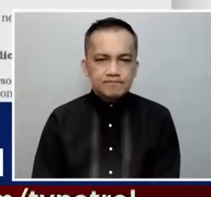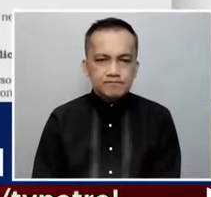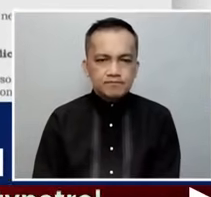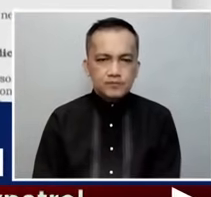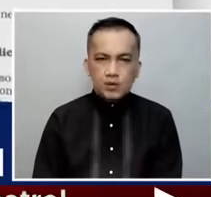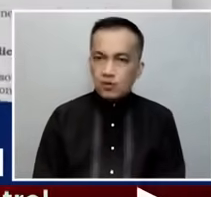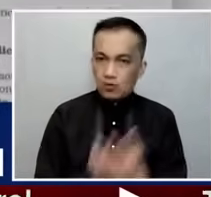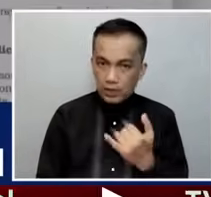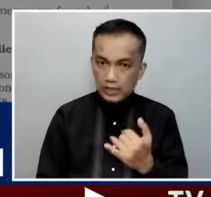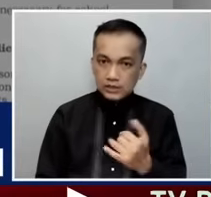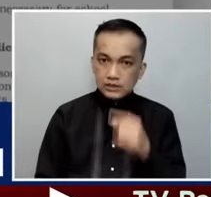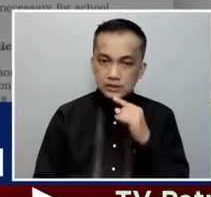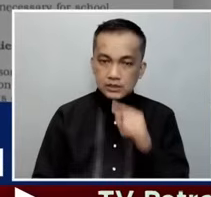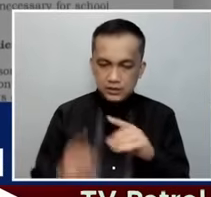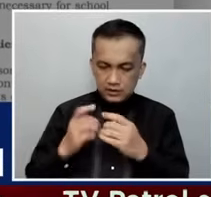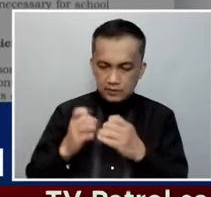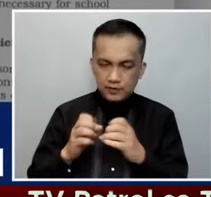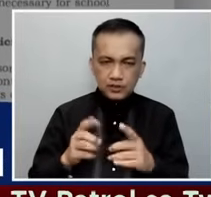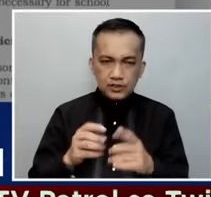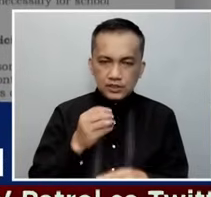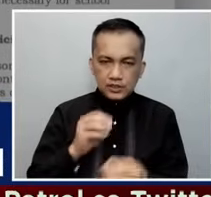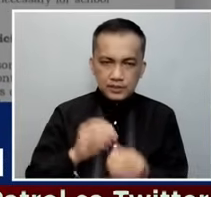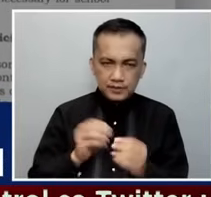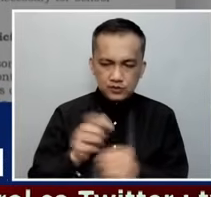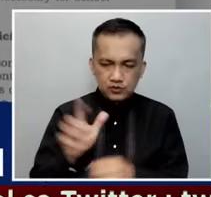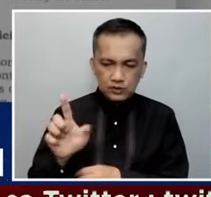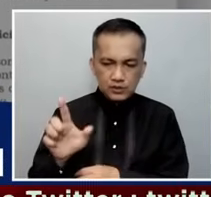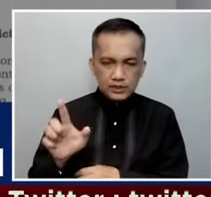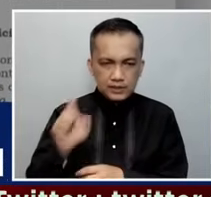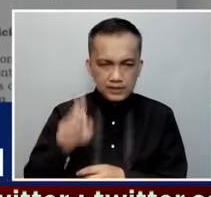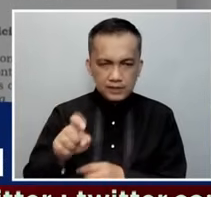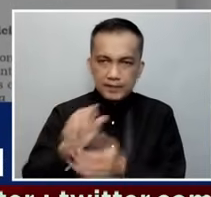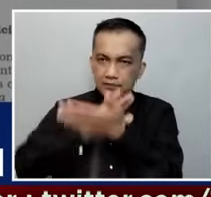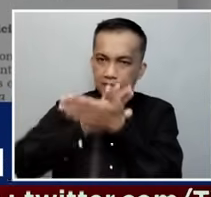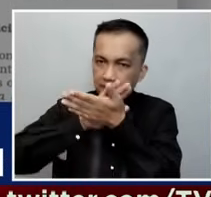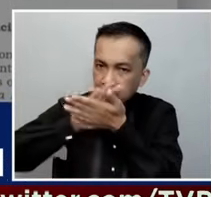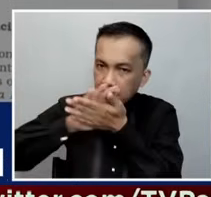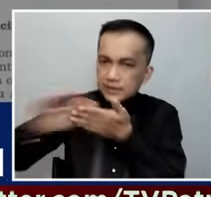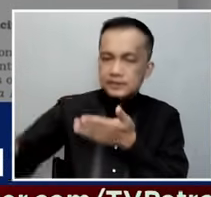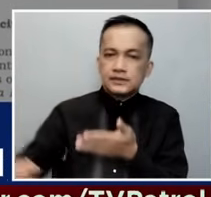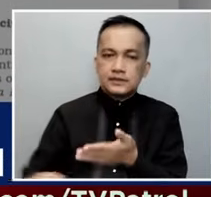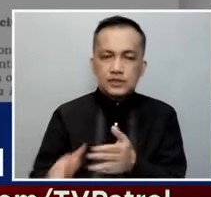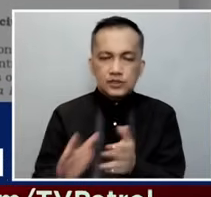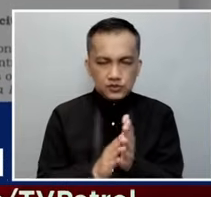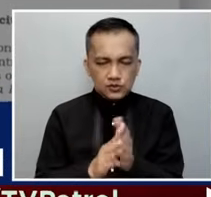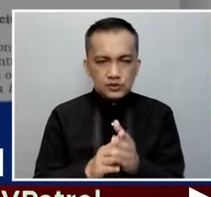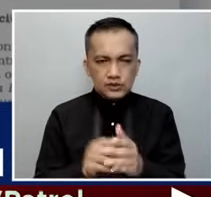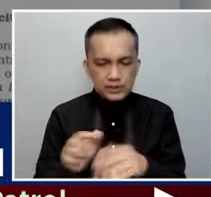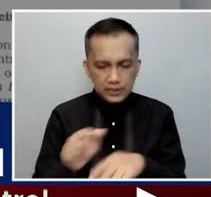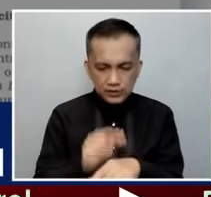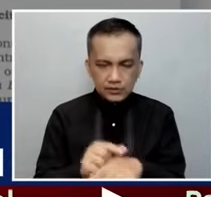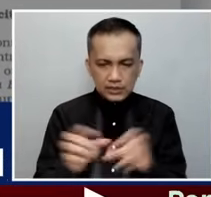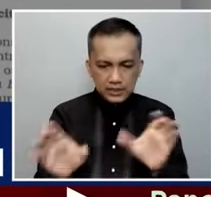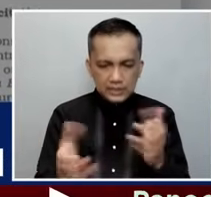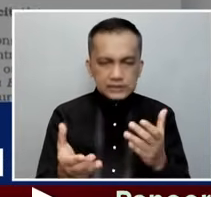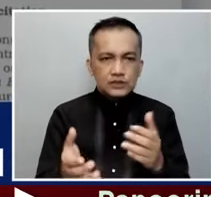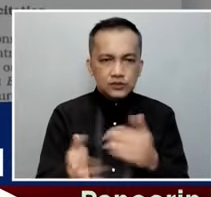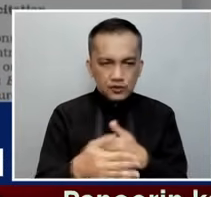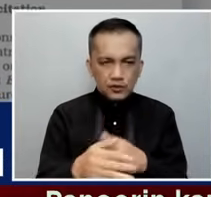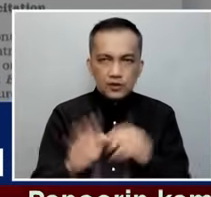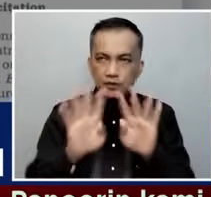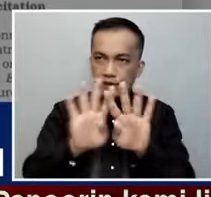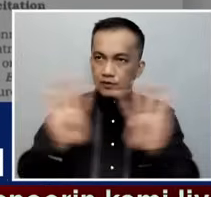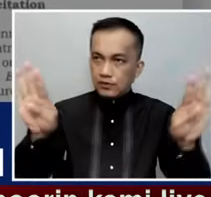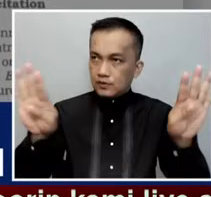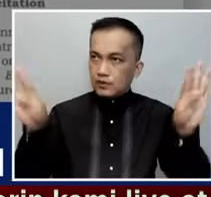Base kasi sa DepEd Order No. 21, dapat malinis ang school grounds, ang mga classroom, lahat ng pader at iba pang